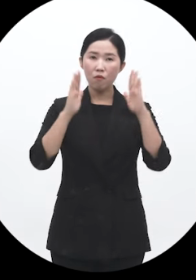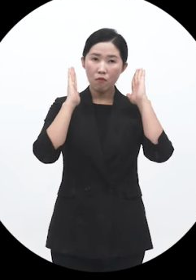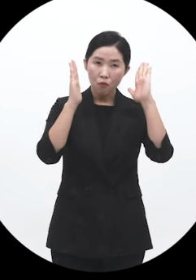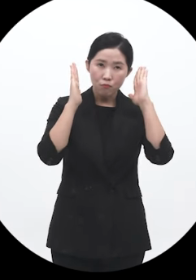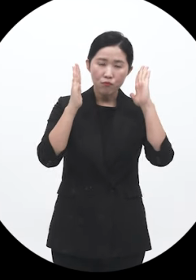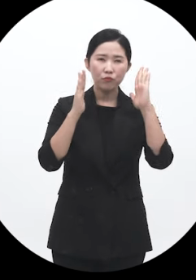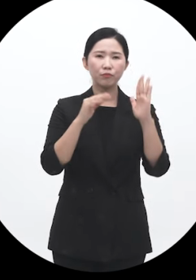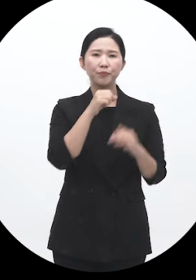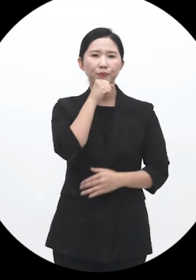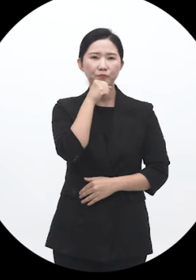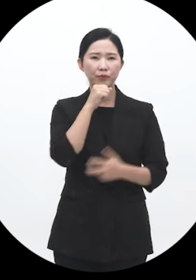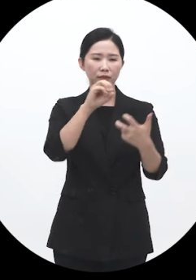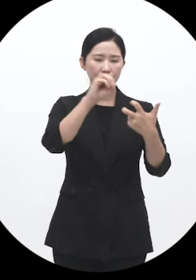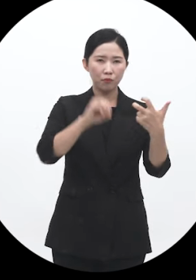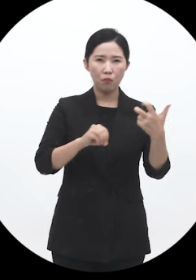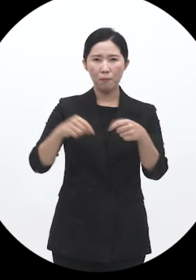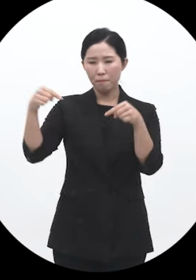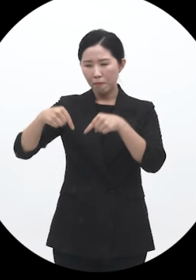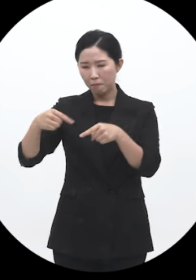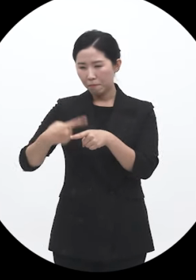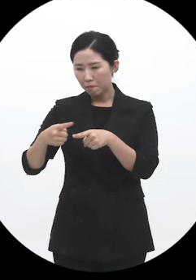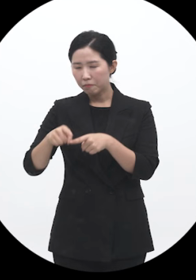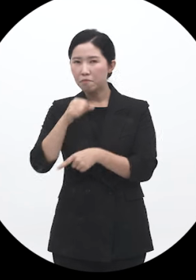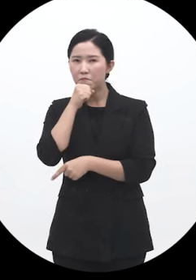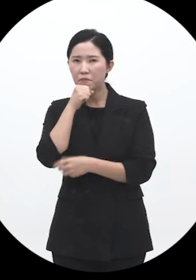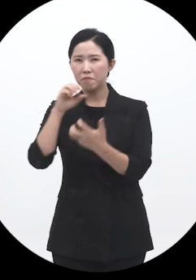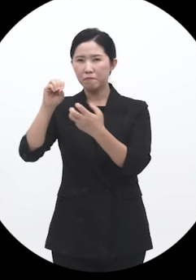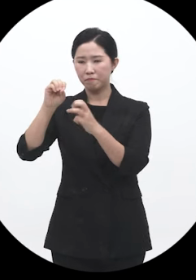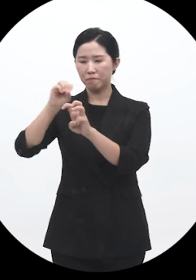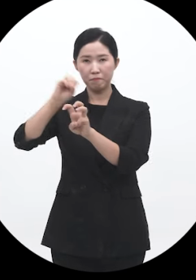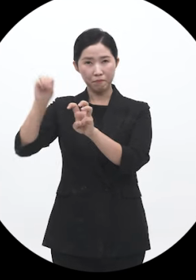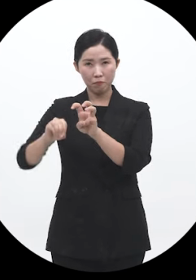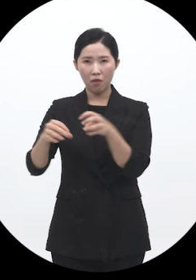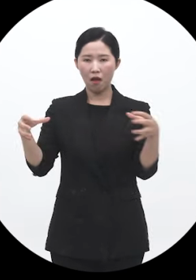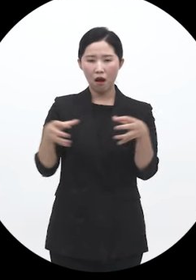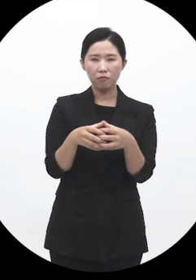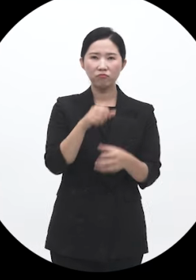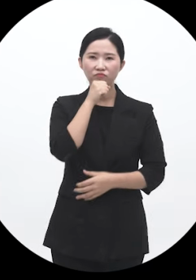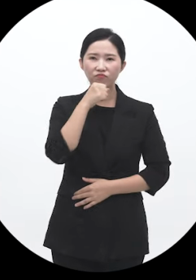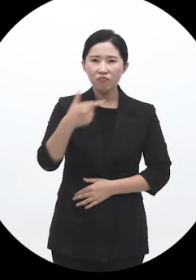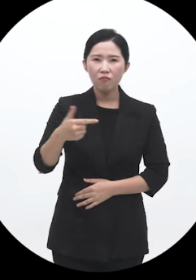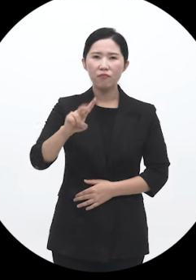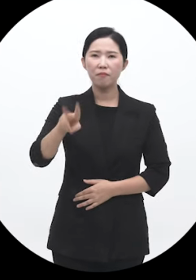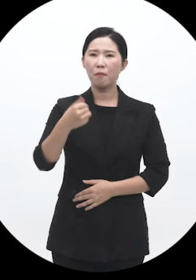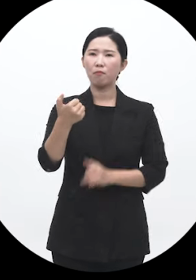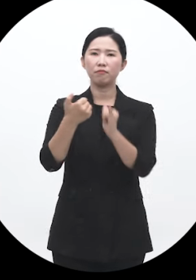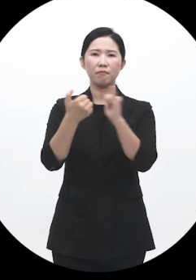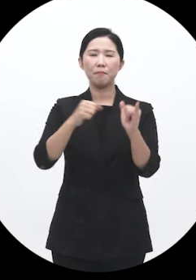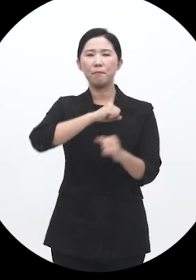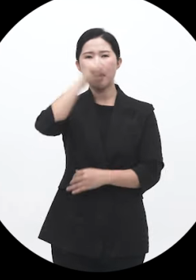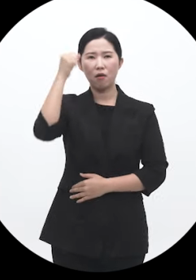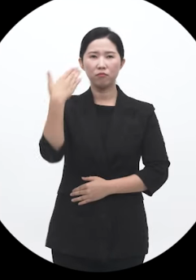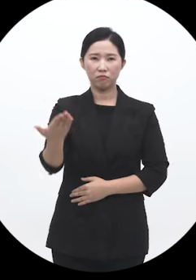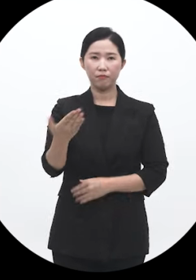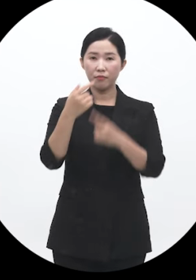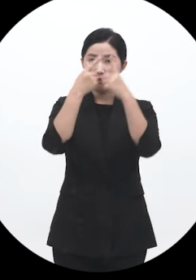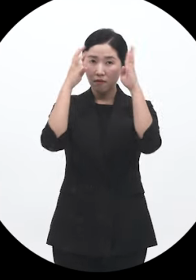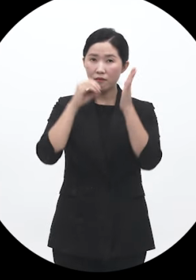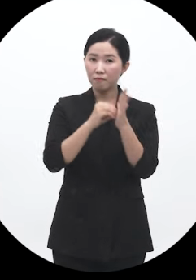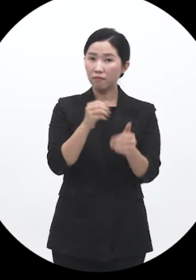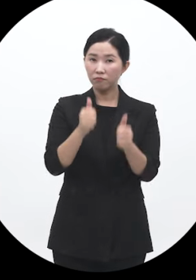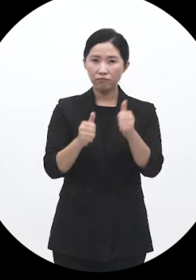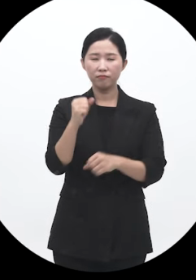성적 30%를 더해서 최종 합격자를 선발합니다. 수능 최저학력 기준은 적용되지